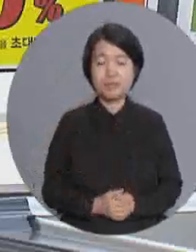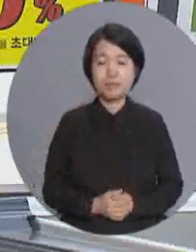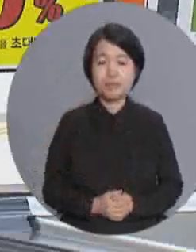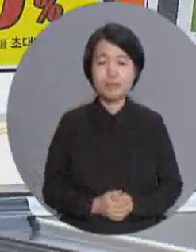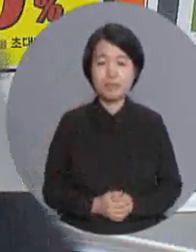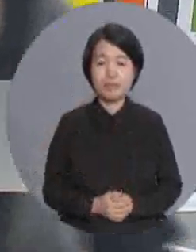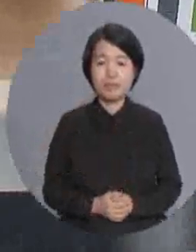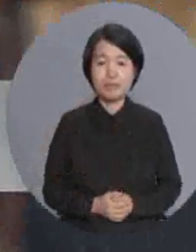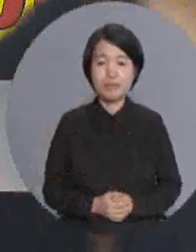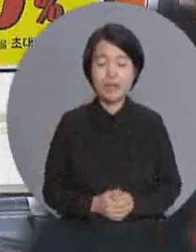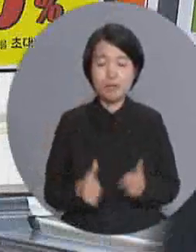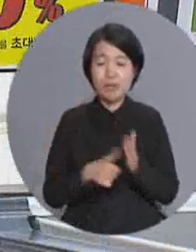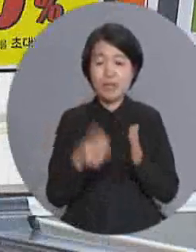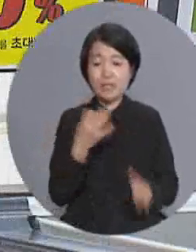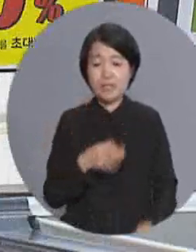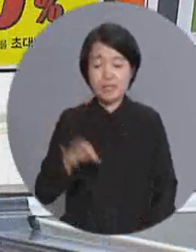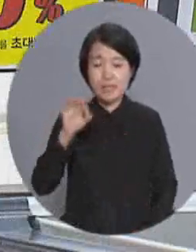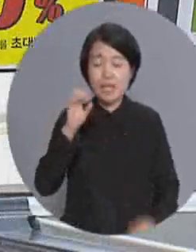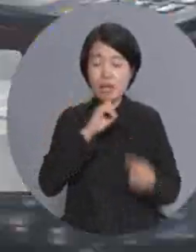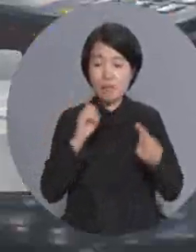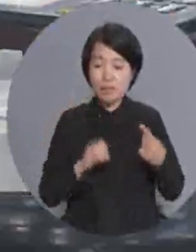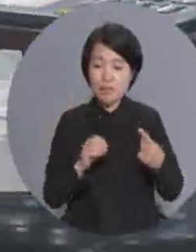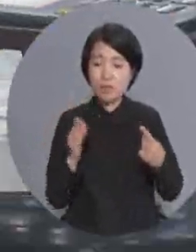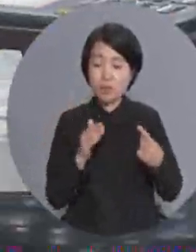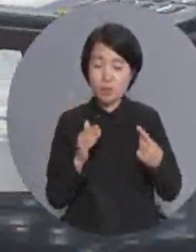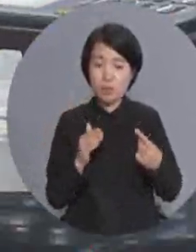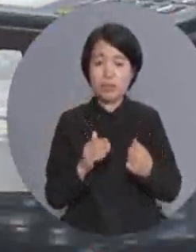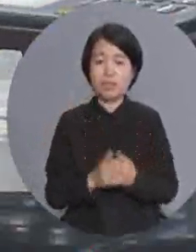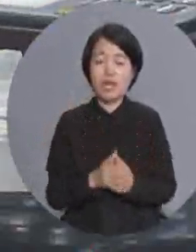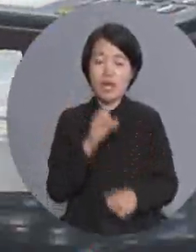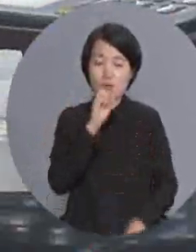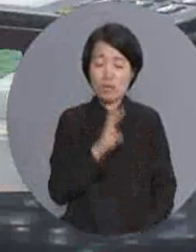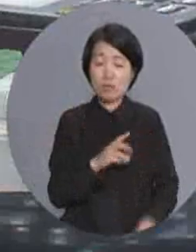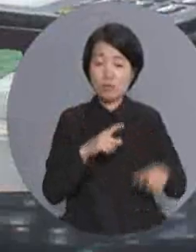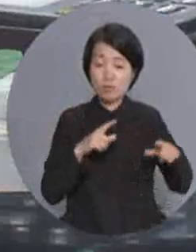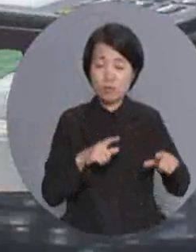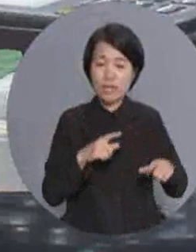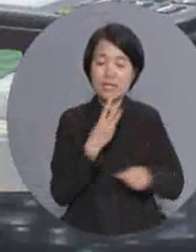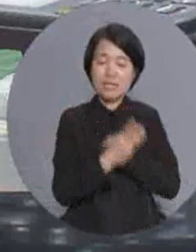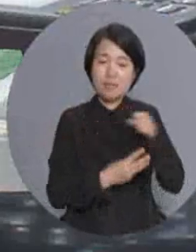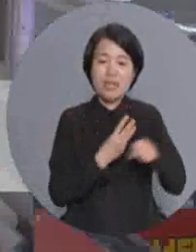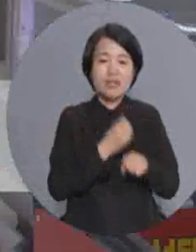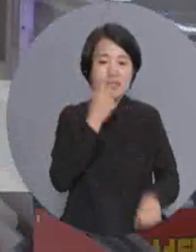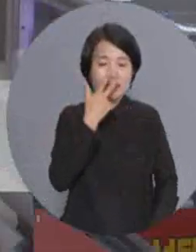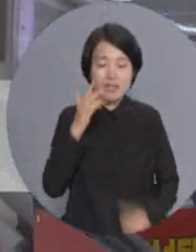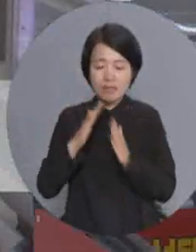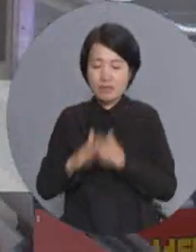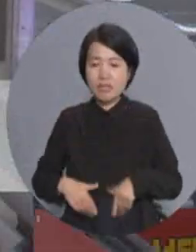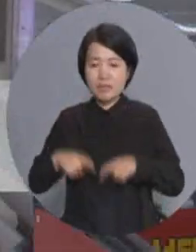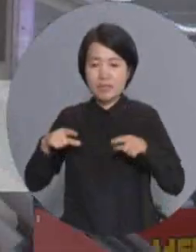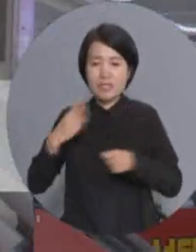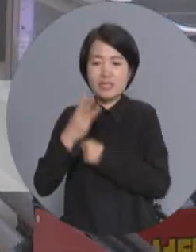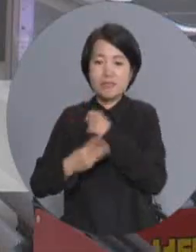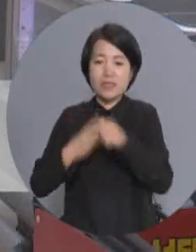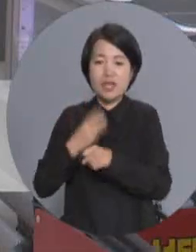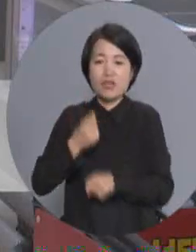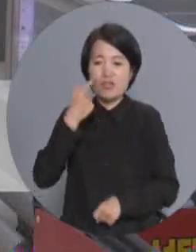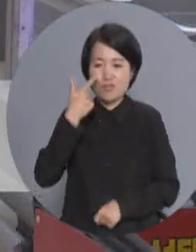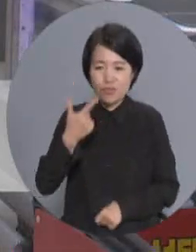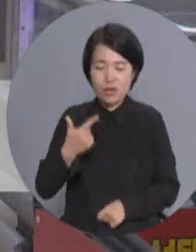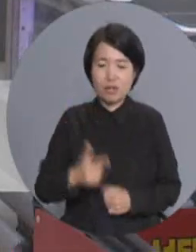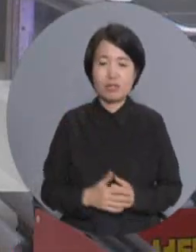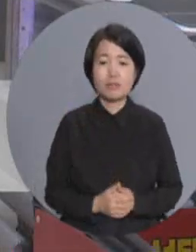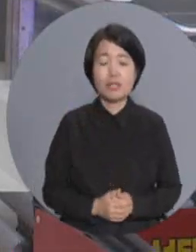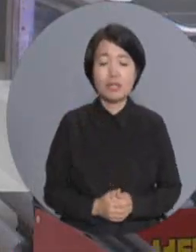나타났습니다 물가 상승률이 1% 대를 기록한 건 광주의 경우 3년 7개월 전남은 3년 6개월